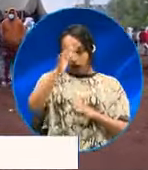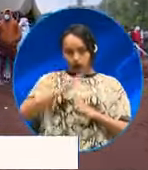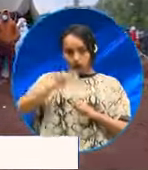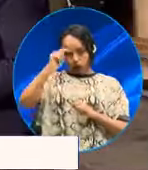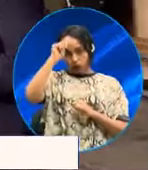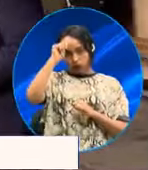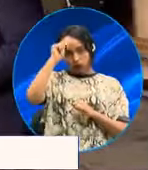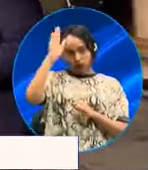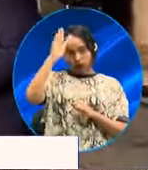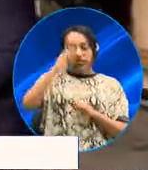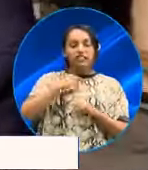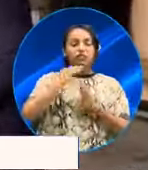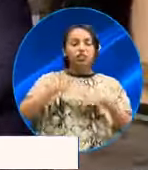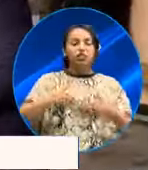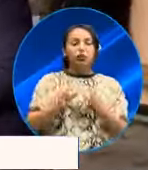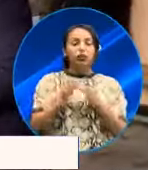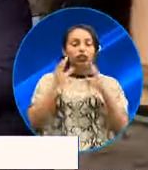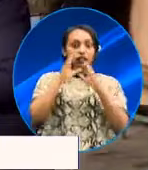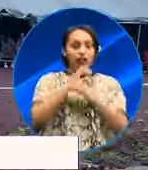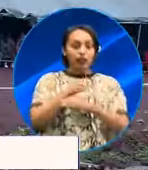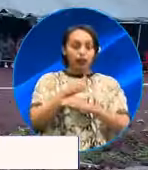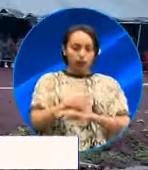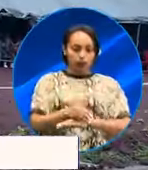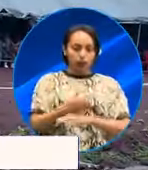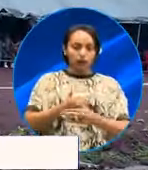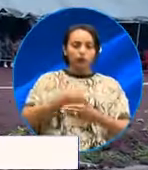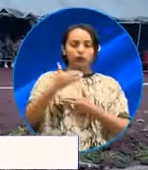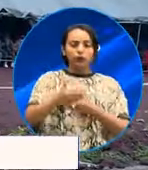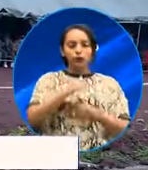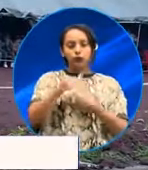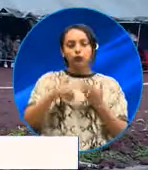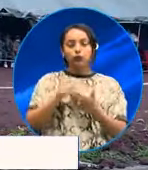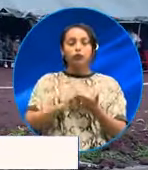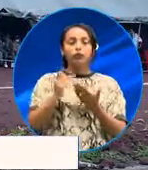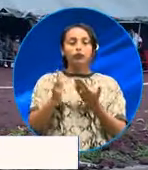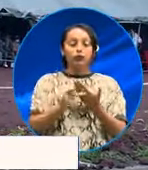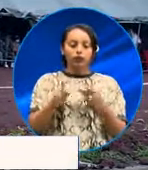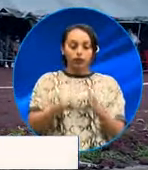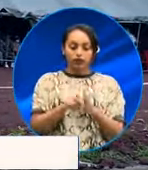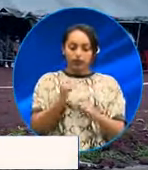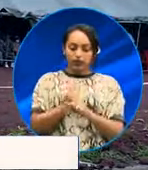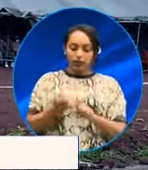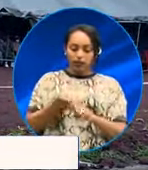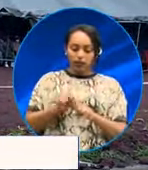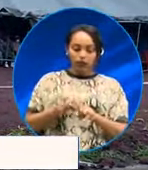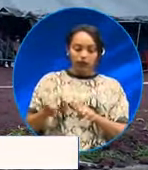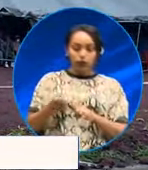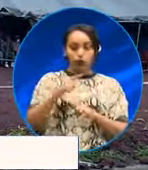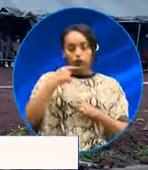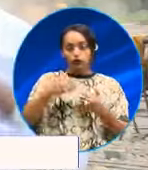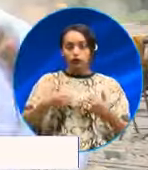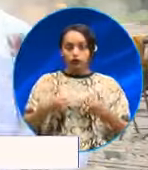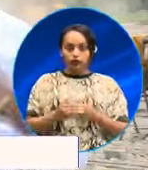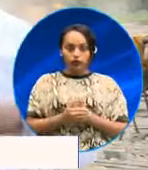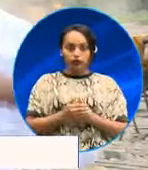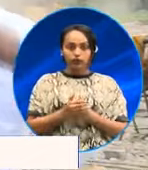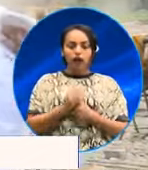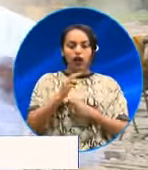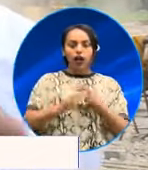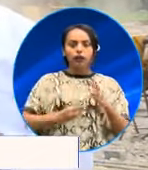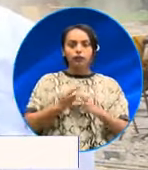ተሾመ ግርማ የድምጽ አሰጣጥ ሂደቱ ከተጠናቀቀ በኋላ በቀጥታ ሁሉም ወደ መደበኛ ስራ የተመለሰበት እንደሆነም ተናግረዋል።